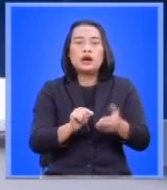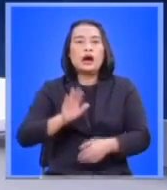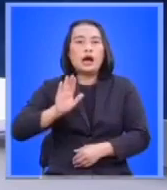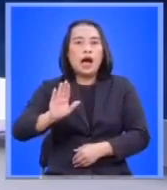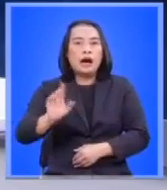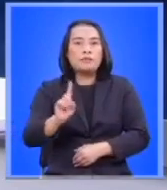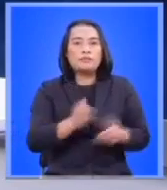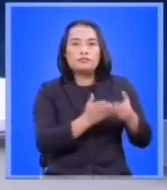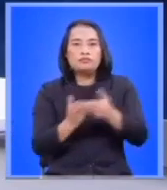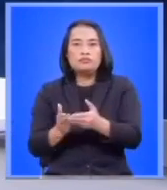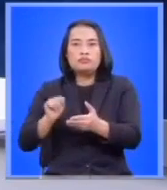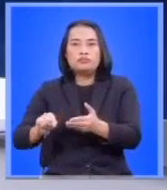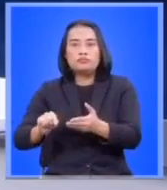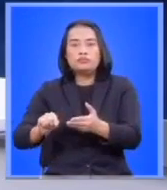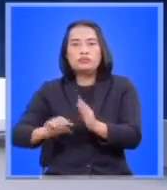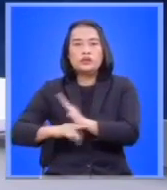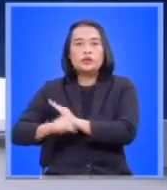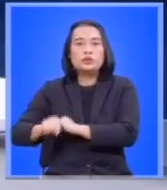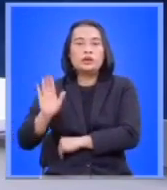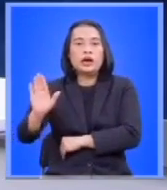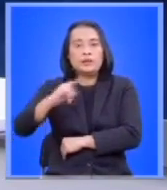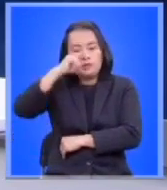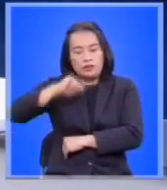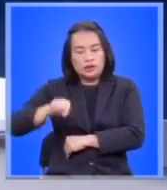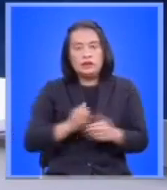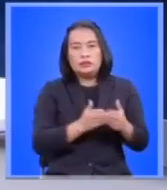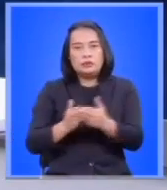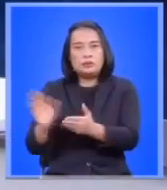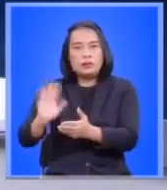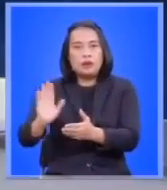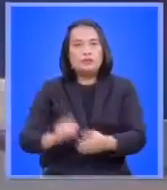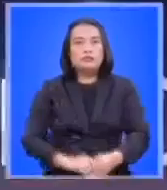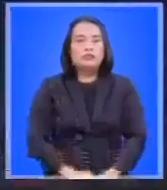าจอดเทียบท่าที่ท่าเรือแหลมฉบังจังหวัดชลบุรีด้วยค่ะ